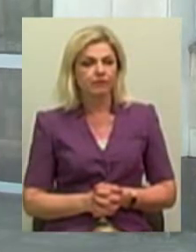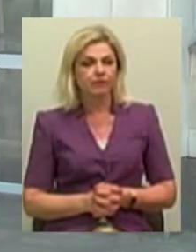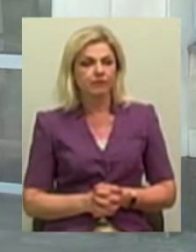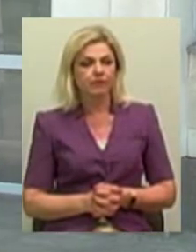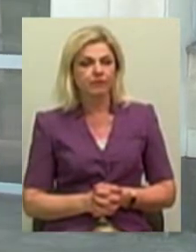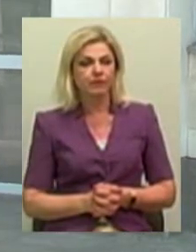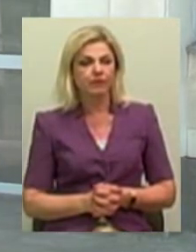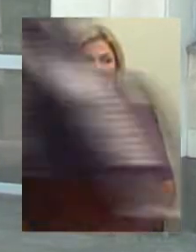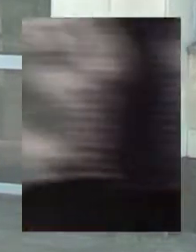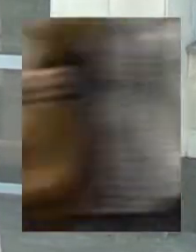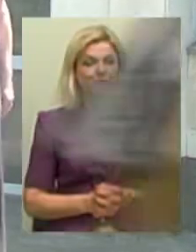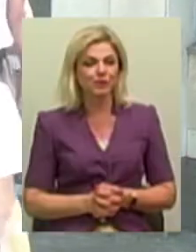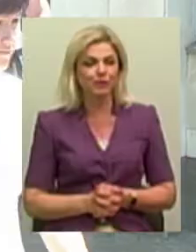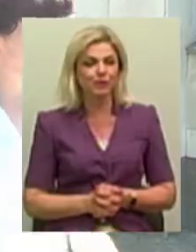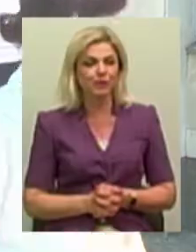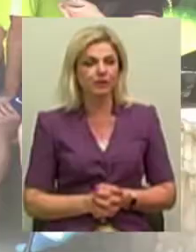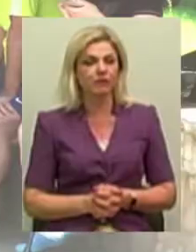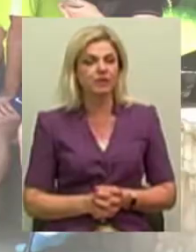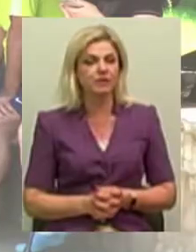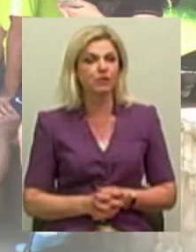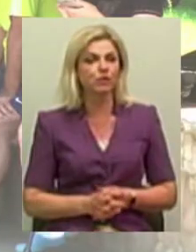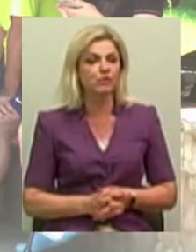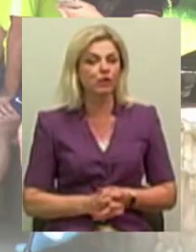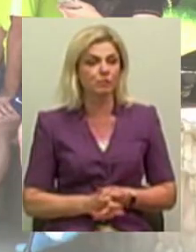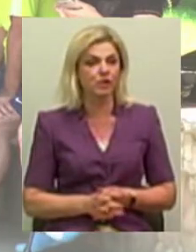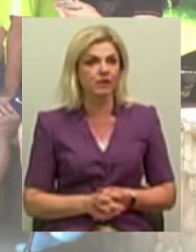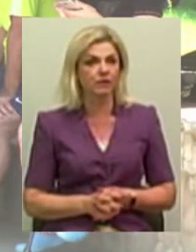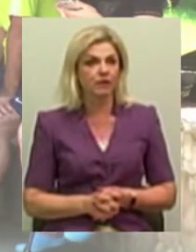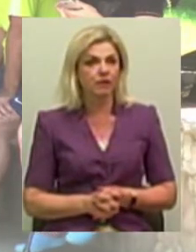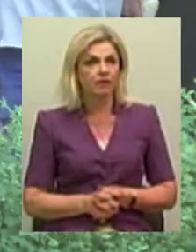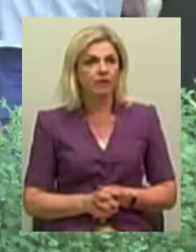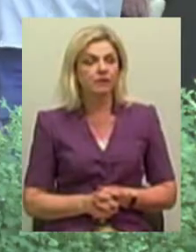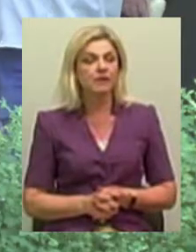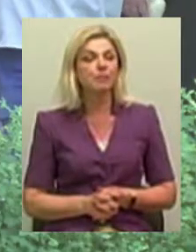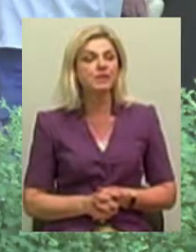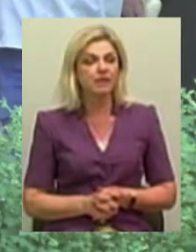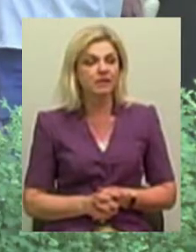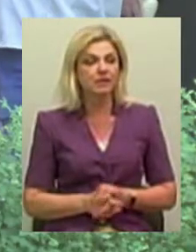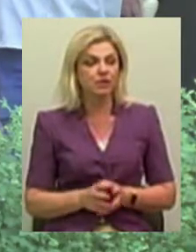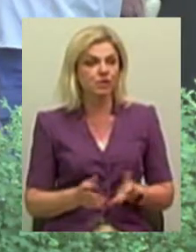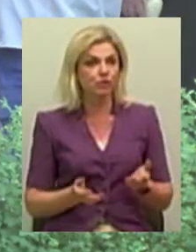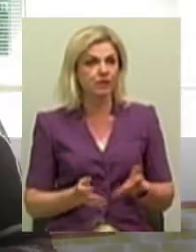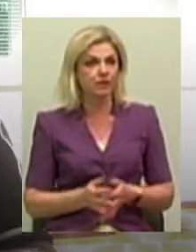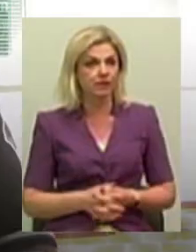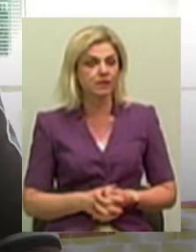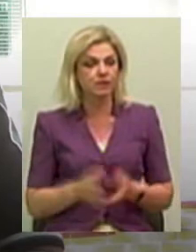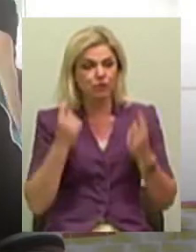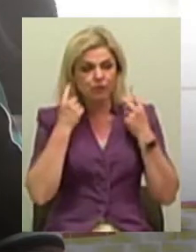У 12:45 співробітники лікарні розпочали евакуацію. Лежав під капельницем, сказали, що